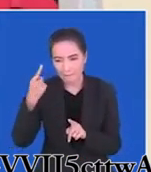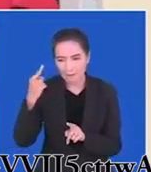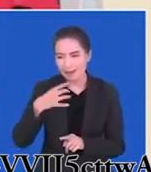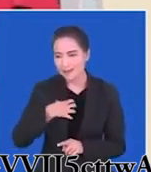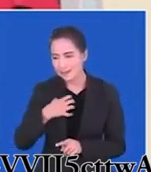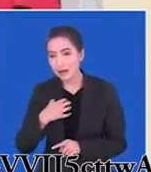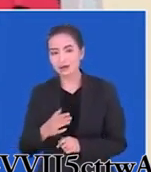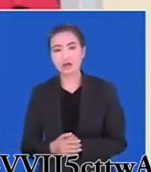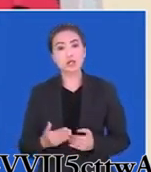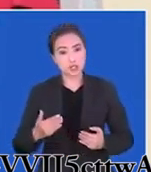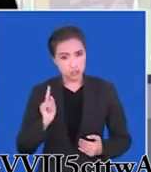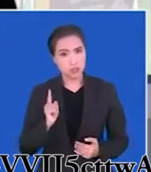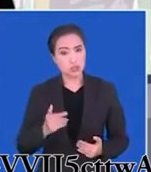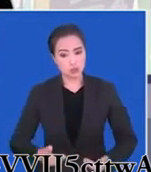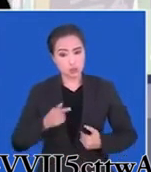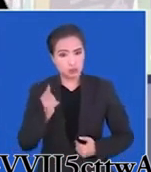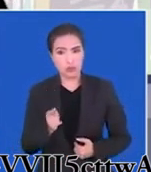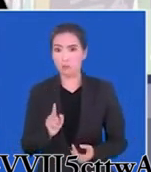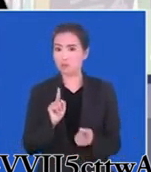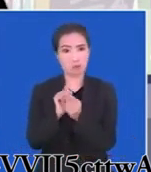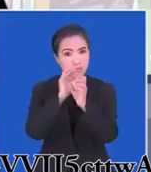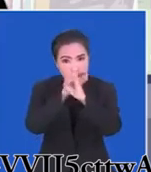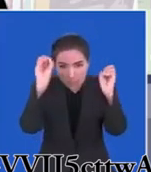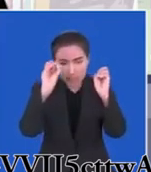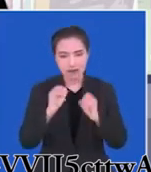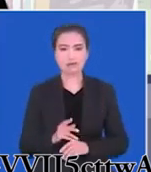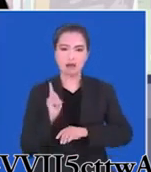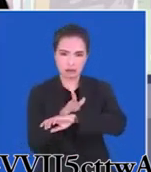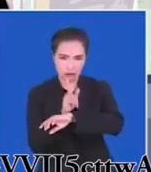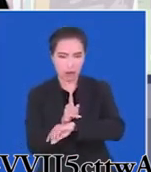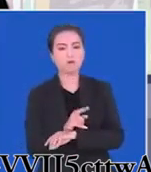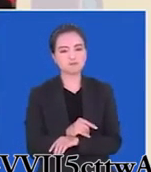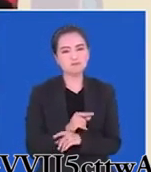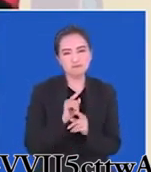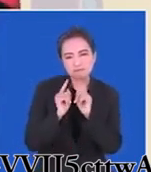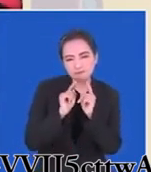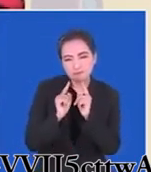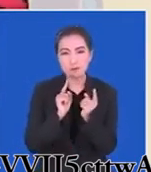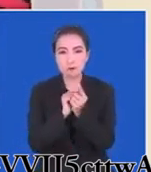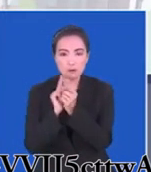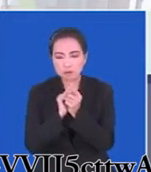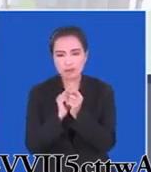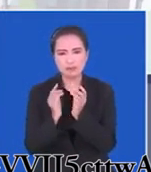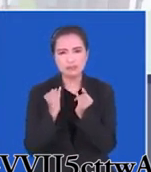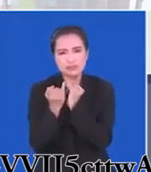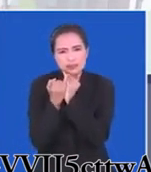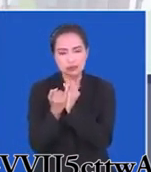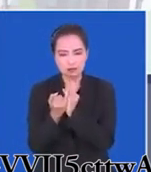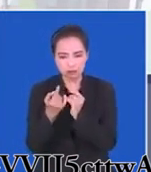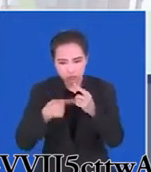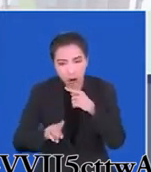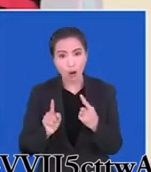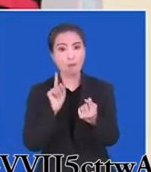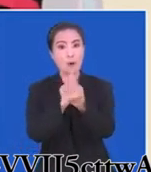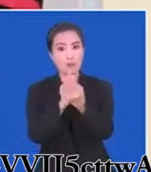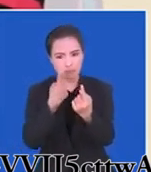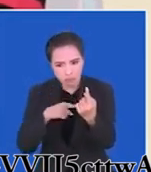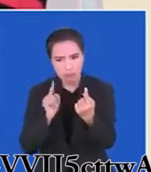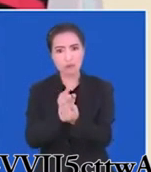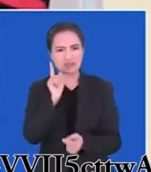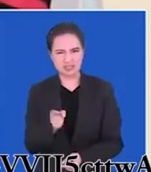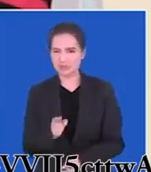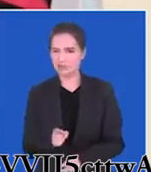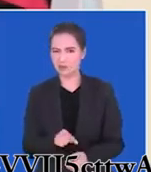คือไม่เคยรู้จักในชีวิตจริงมาก่อนไปเจอกันในโลกโซเชียลสนิทสนมกันในระดับหนึ่งไม่จำเป็นที่ต้องออกไปเจอตัวจริงทุกเคสนะเพราะว่าบางเค